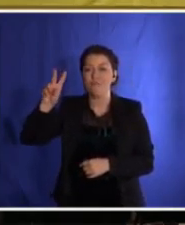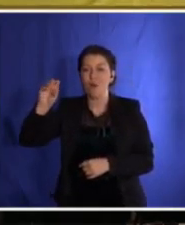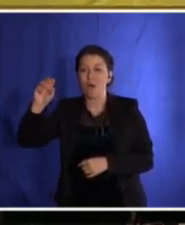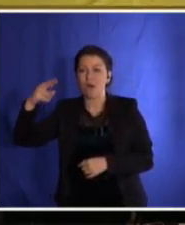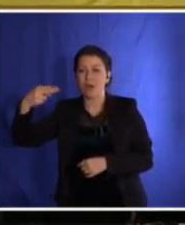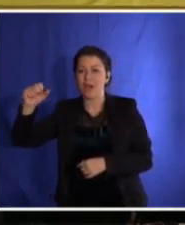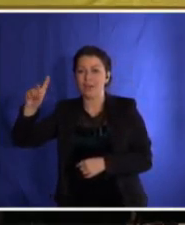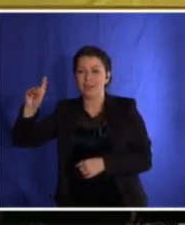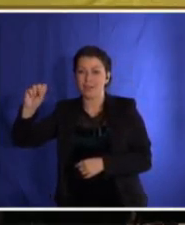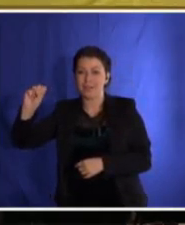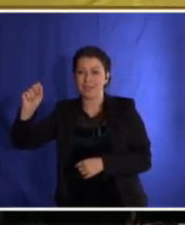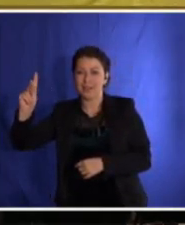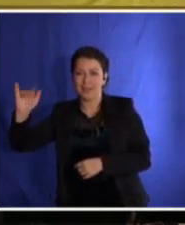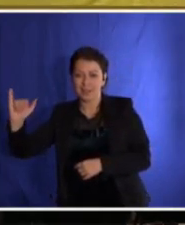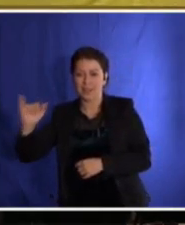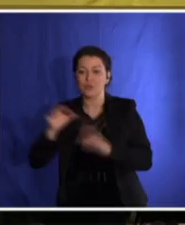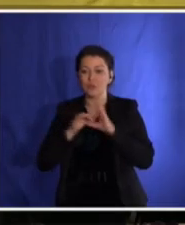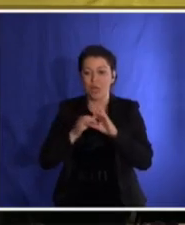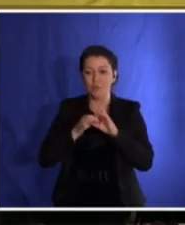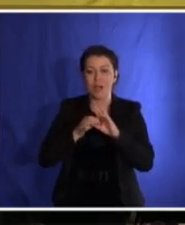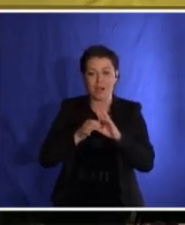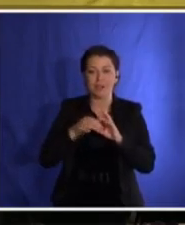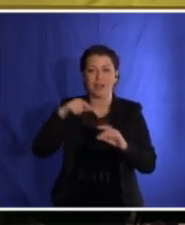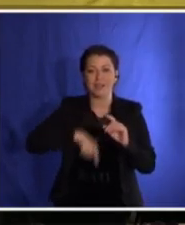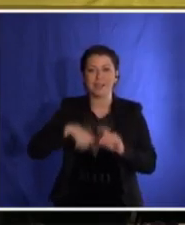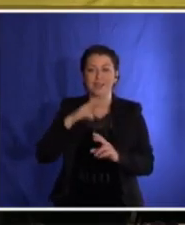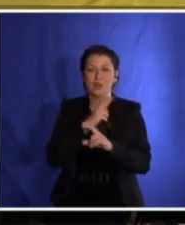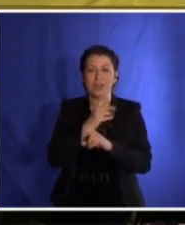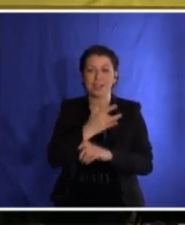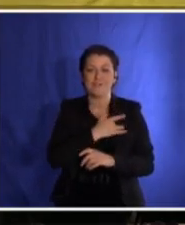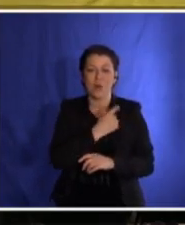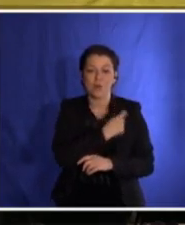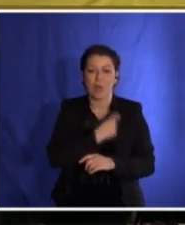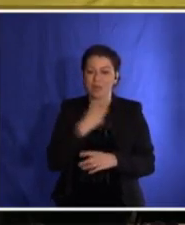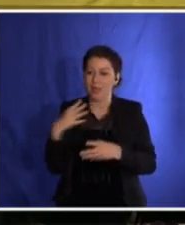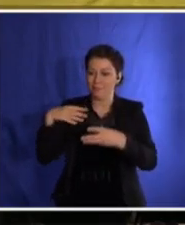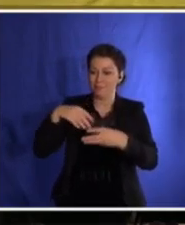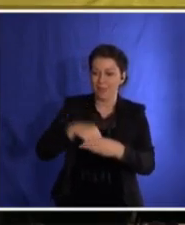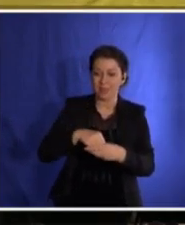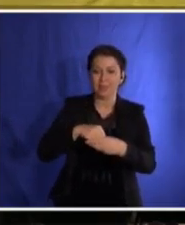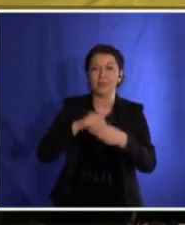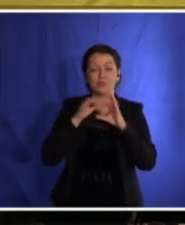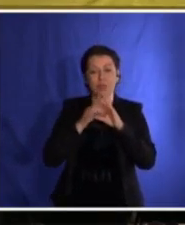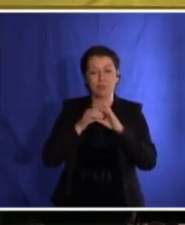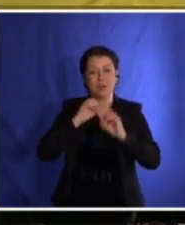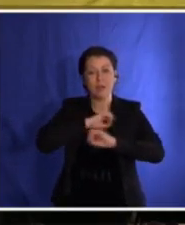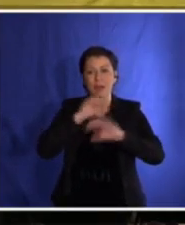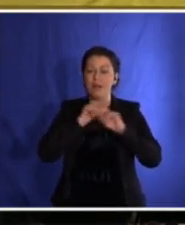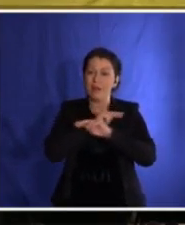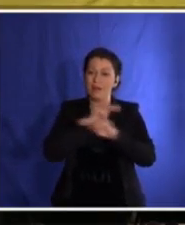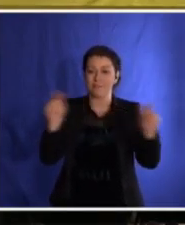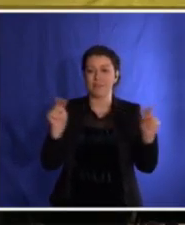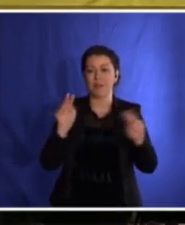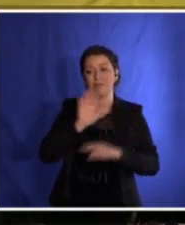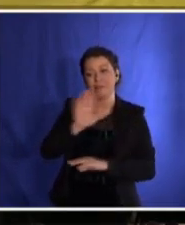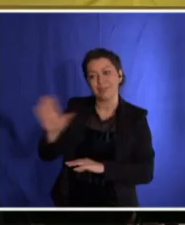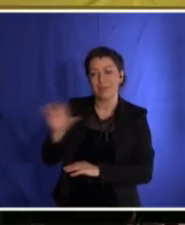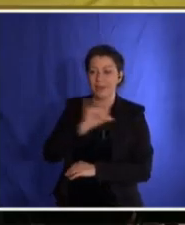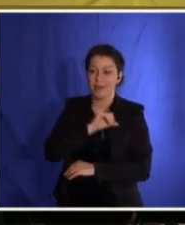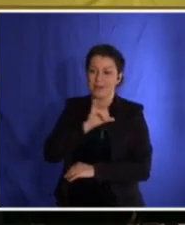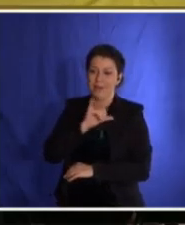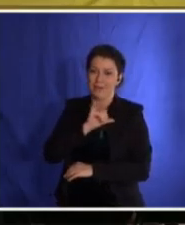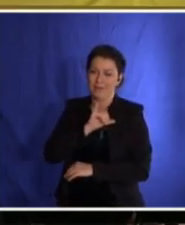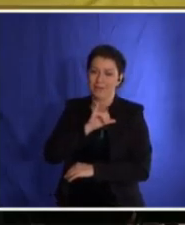Organisation in der österreichischen Volkspartei, in der niederösterreichischen Volkspartei zu sein, mit einem klaren Blick für die Interessen der älteren